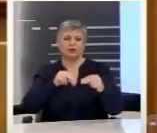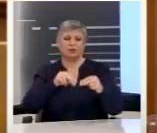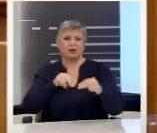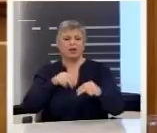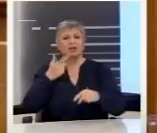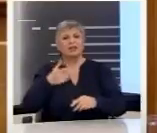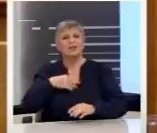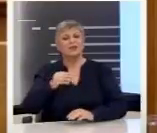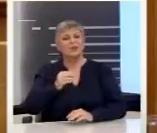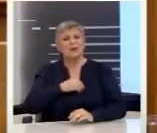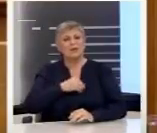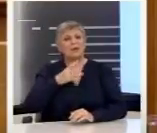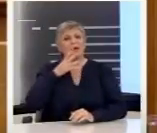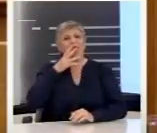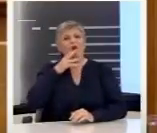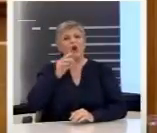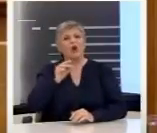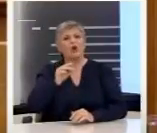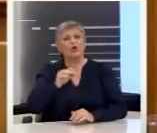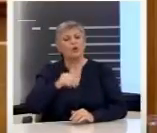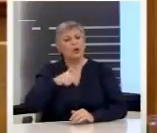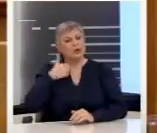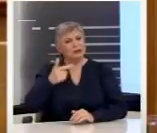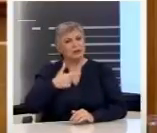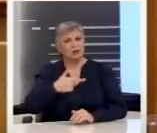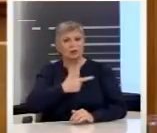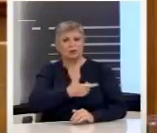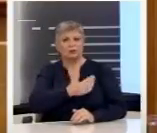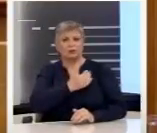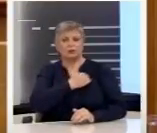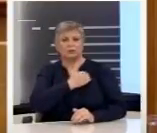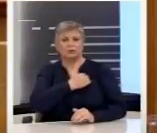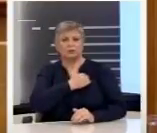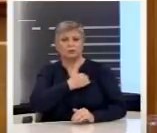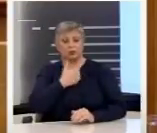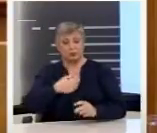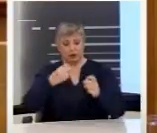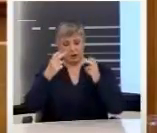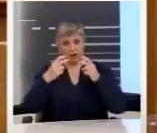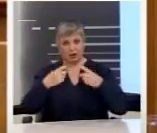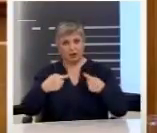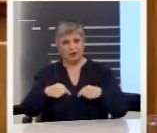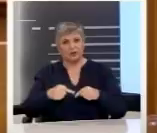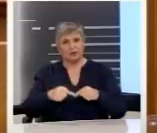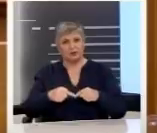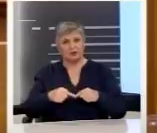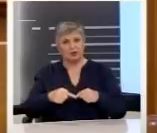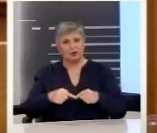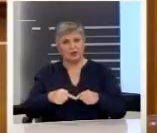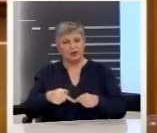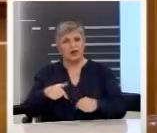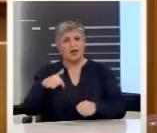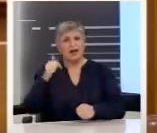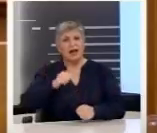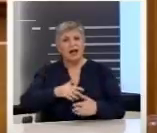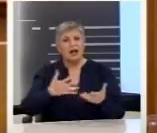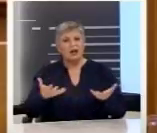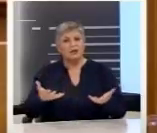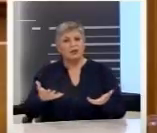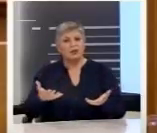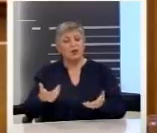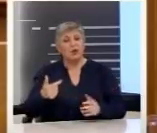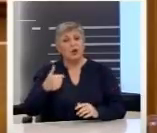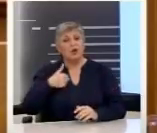της αλήθειας ή έστω και για πολιτική σκοπιμότητα, αλλά με σαφέστατο τρόπο για την παρεμπόδιση